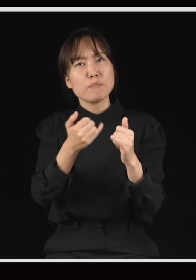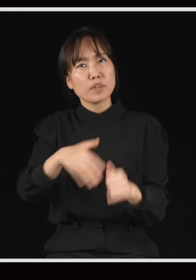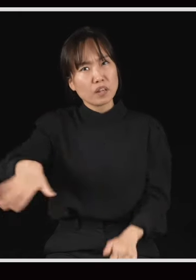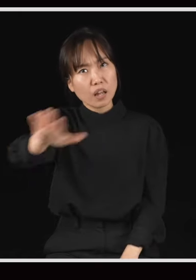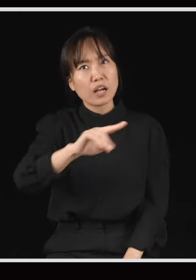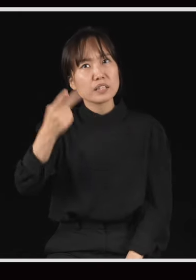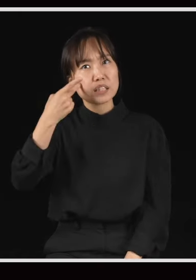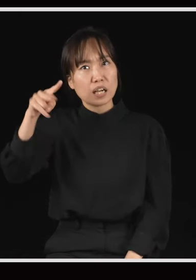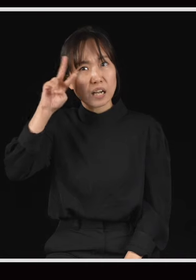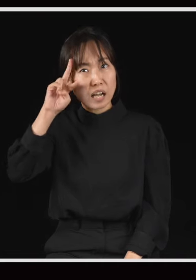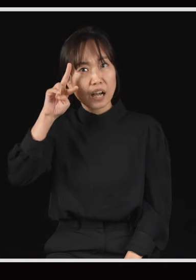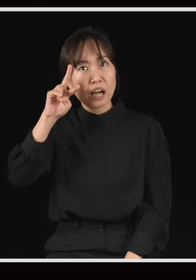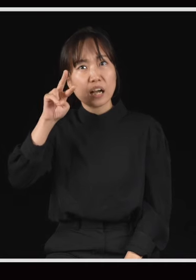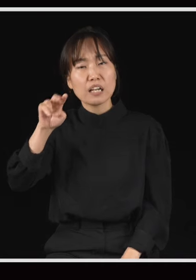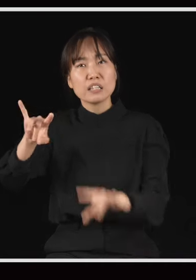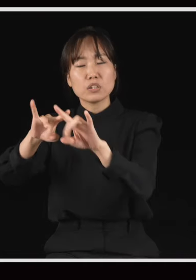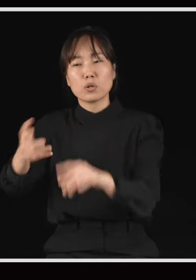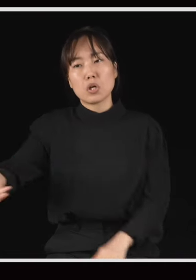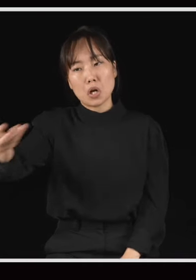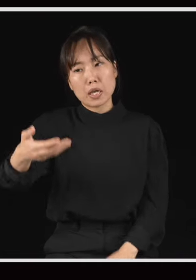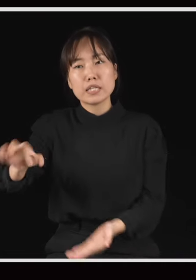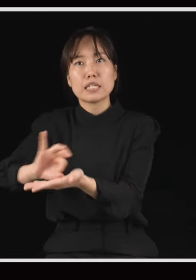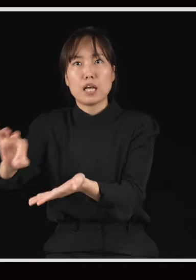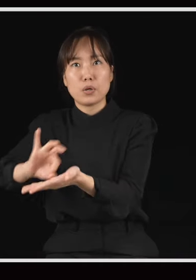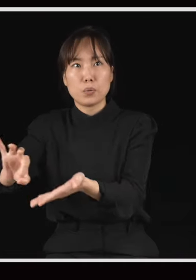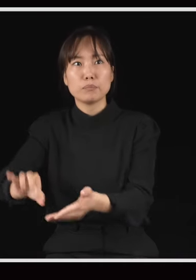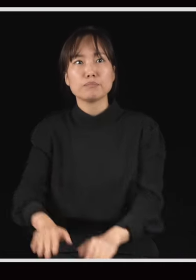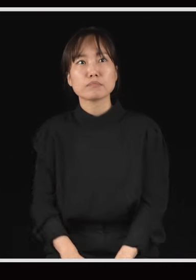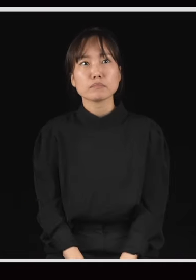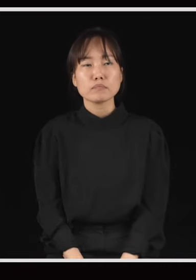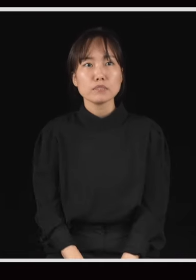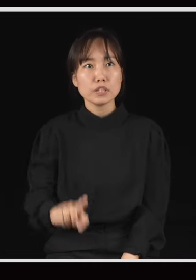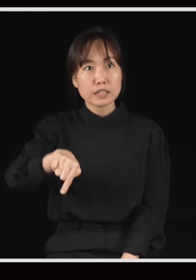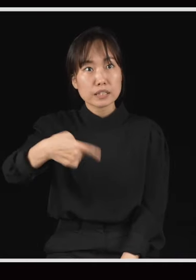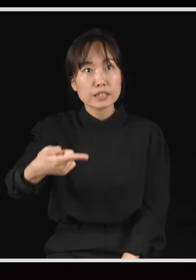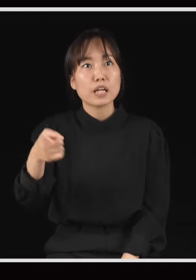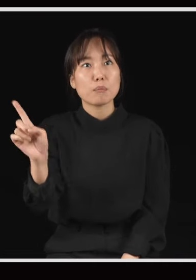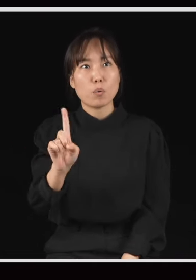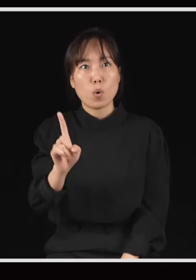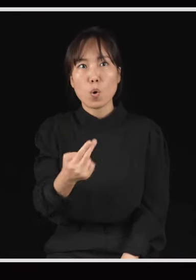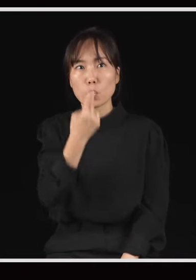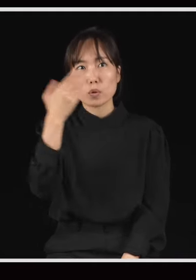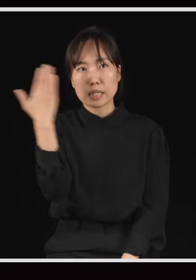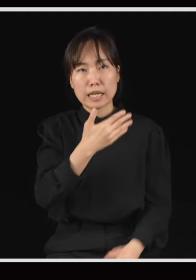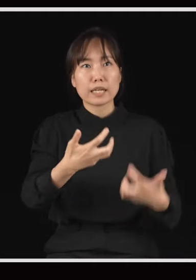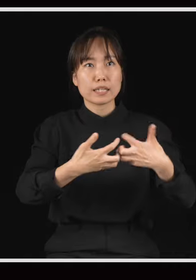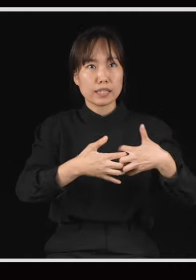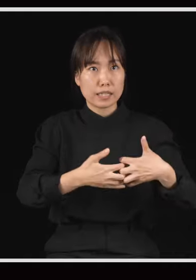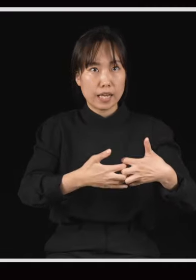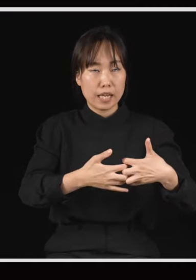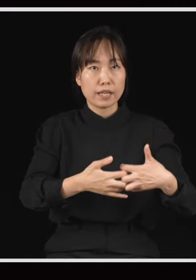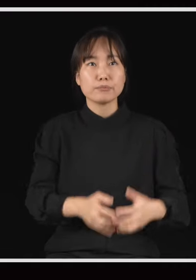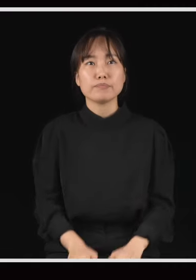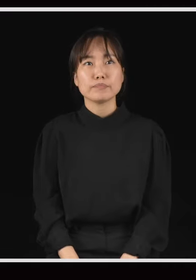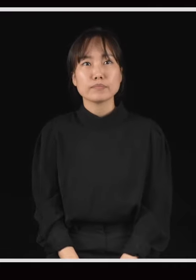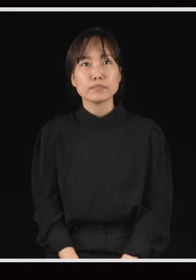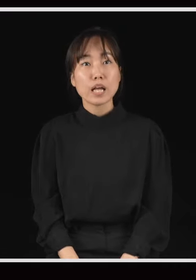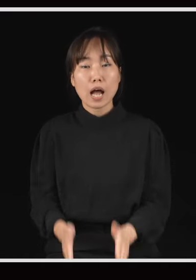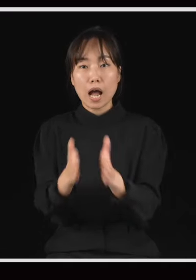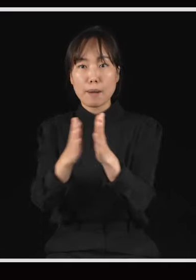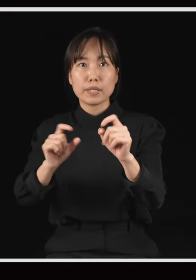들어서. 그다음에 또 인지 오류 대표적인 게 공청기죠. 공기청정기. 보통